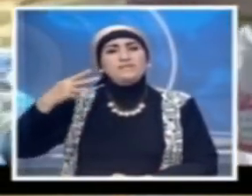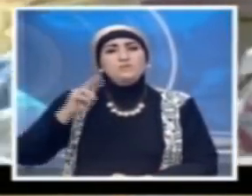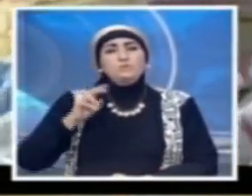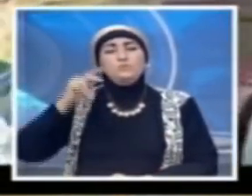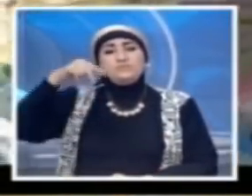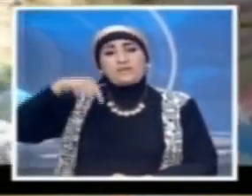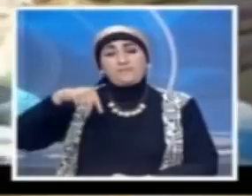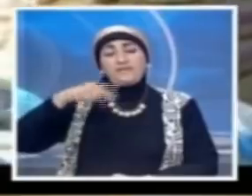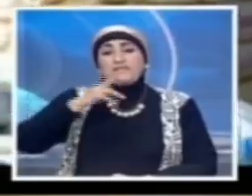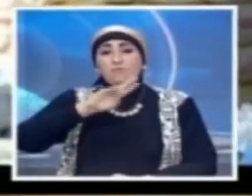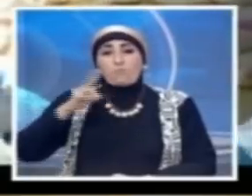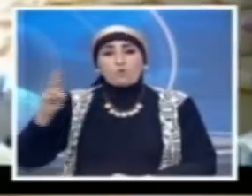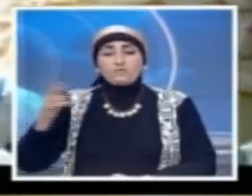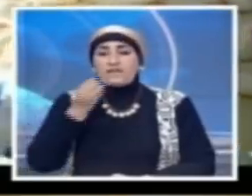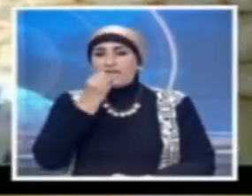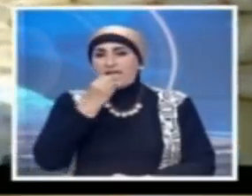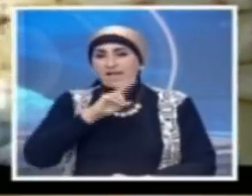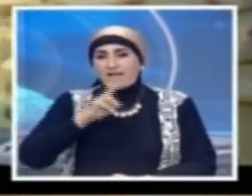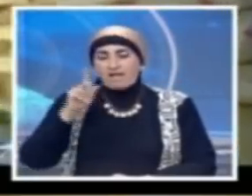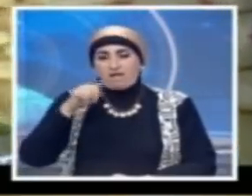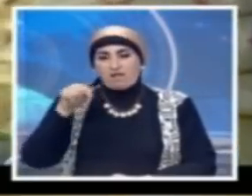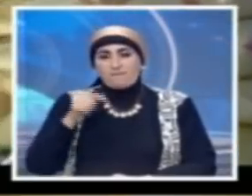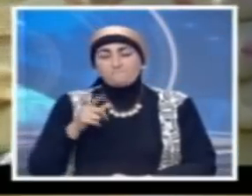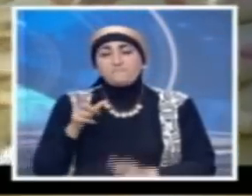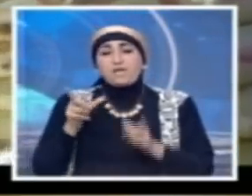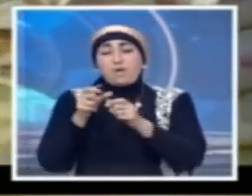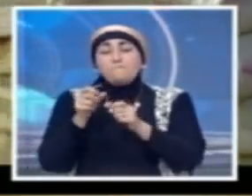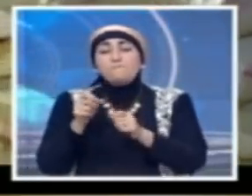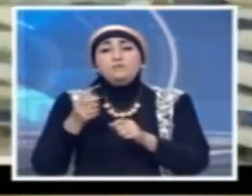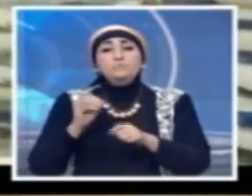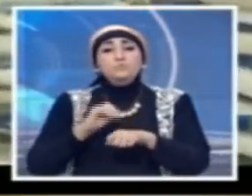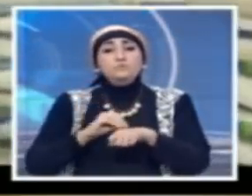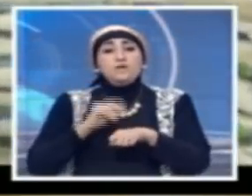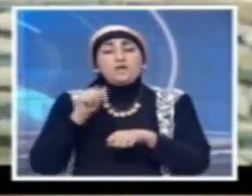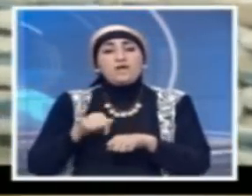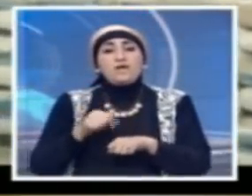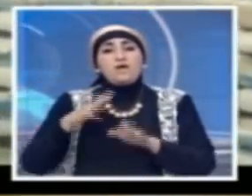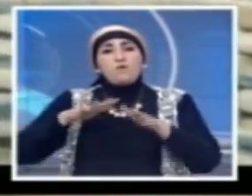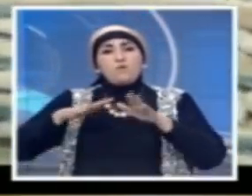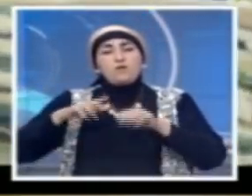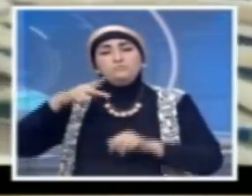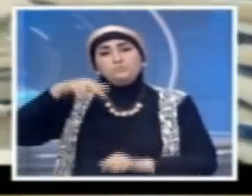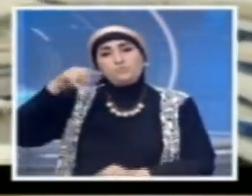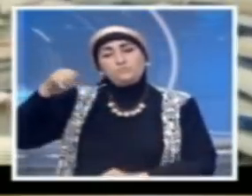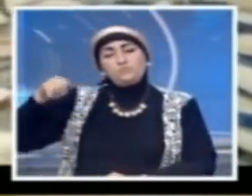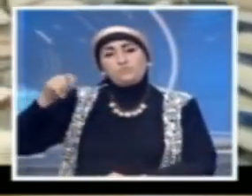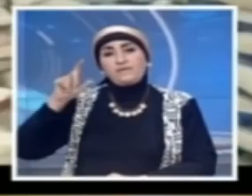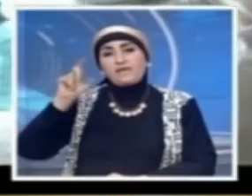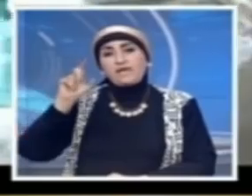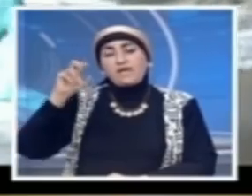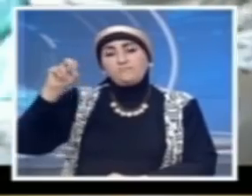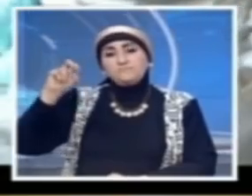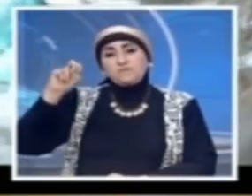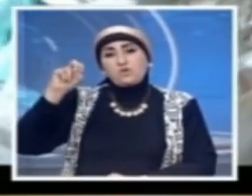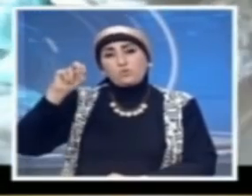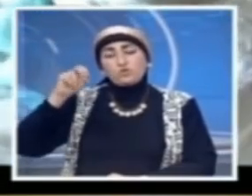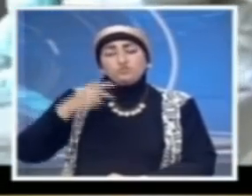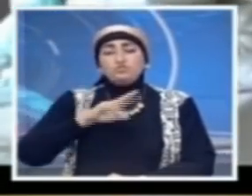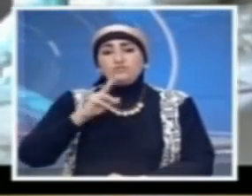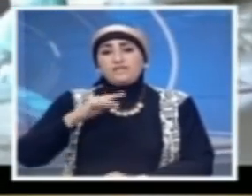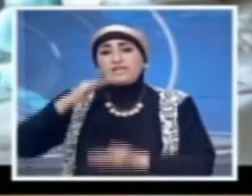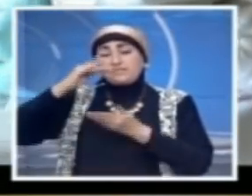8682 قضية تمونية بمضبوطات وزنت قرابة 825 طن سلع